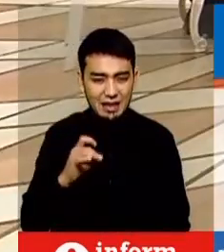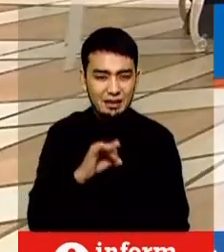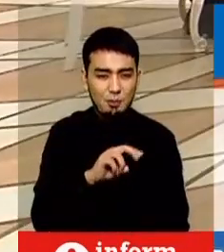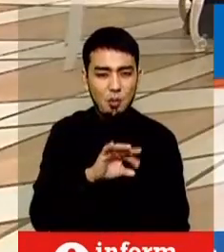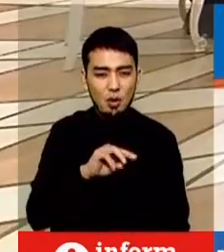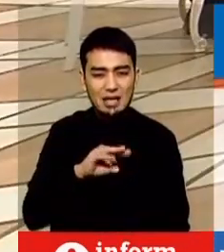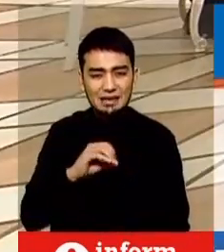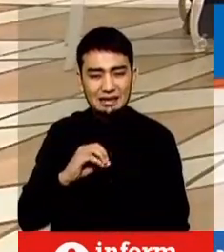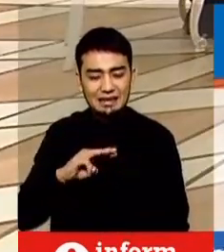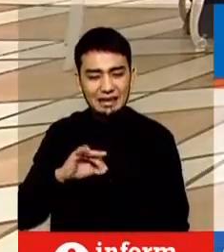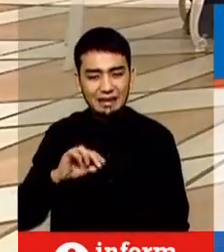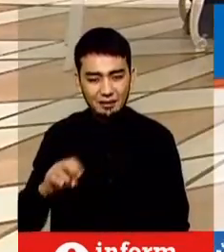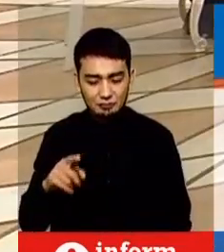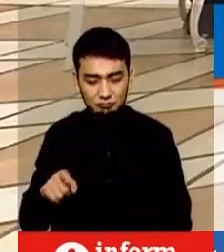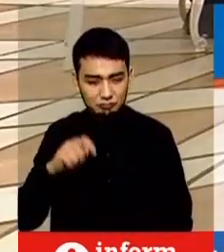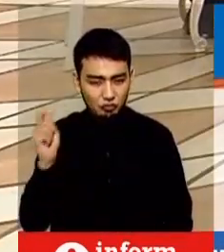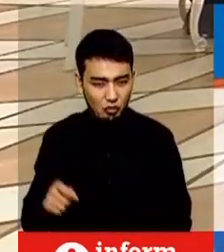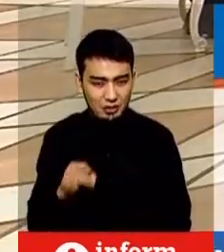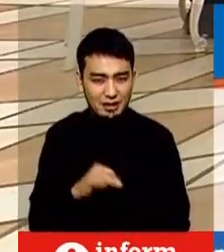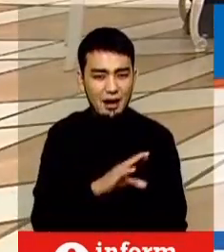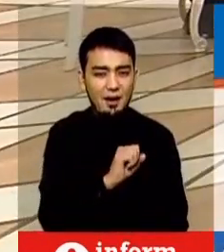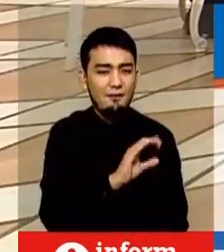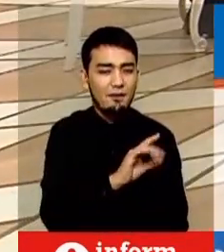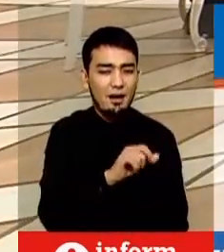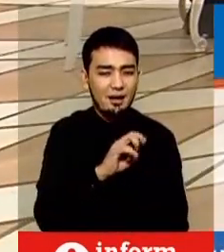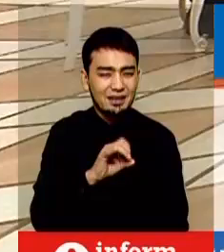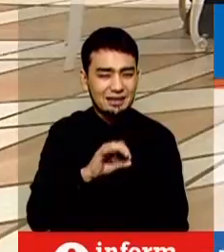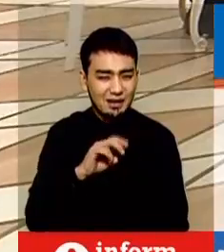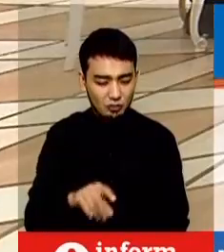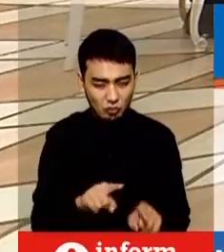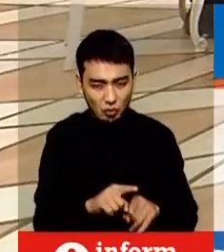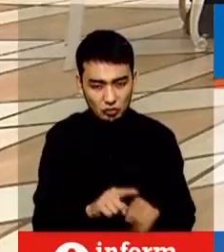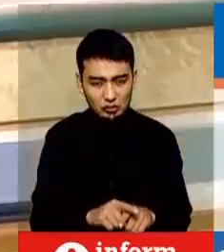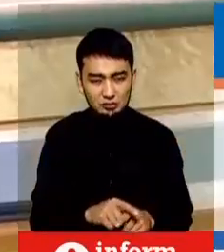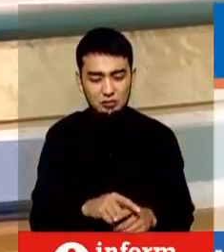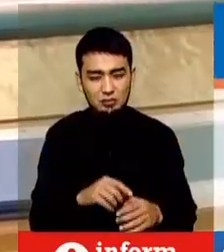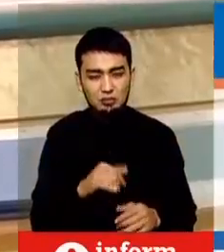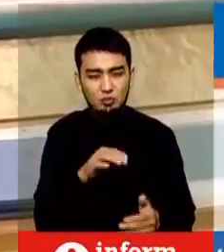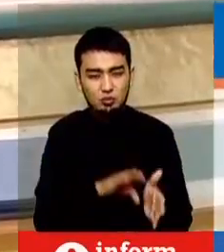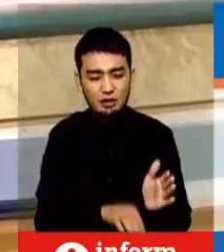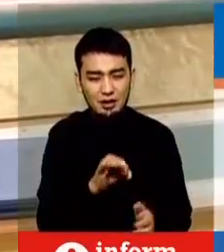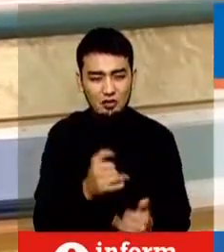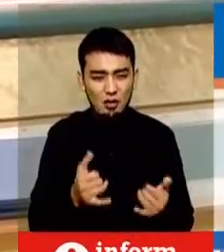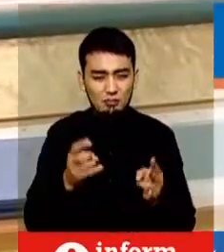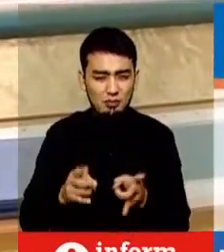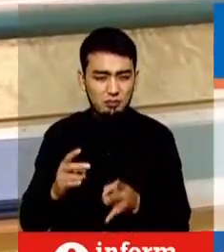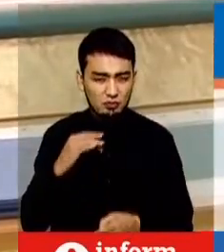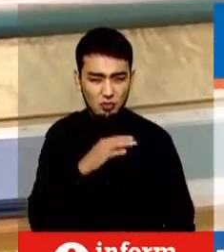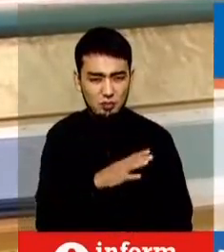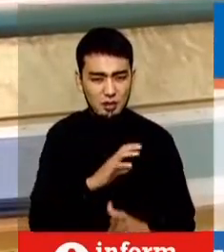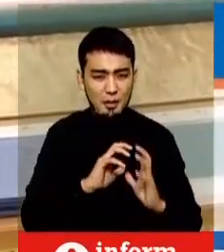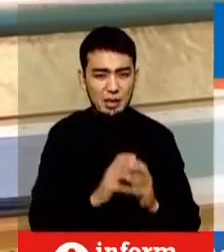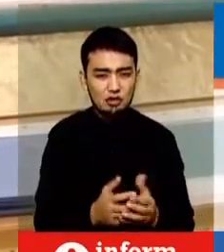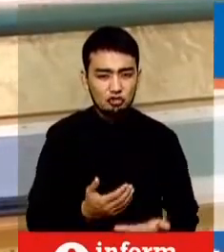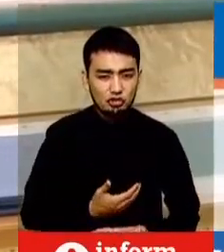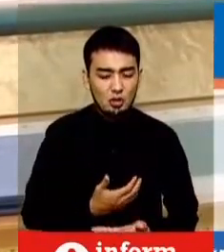Сохраняется нестабильность в Афганистане, на Западе обостряется проблема нелегальной миграции. Сегодня жертвами противостояния становятся мирные